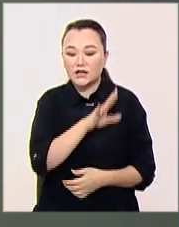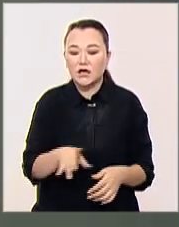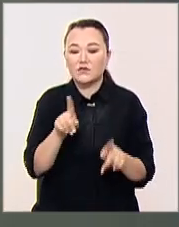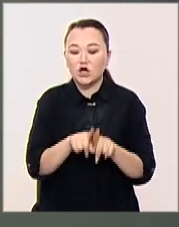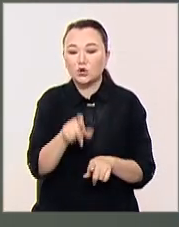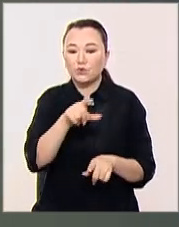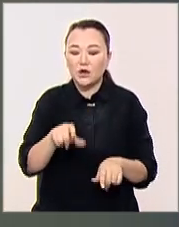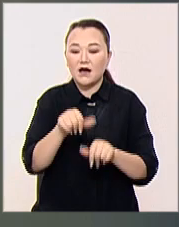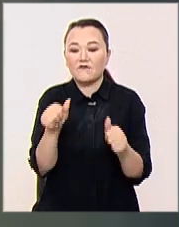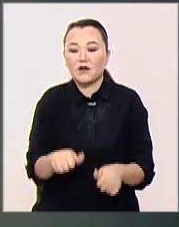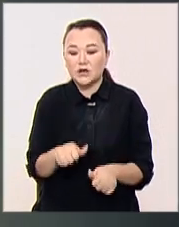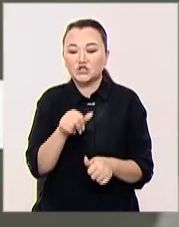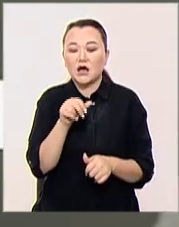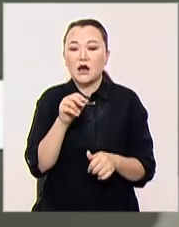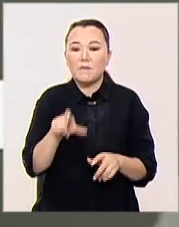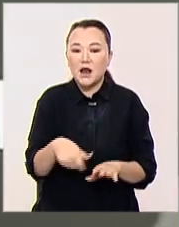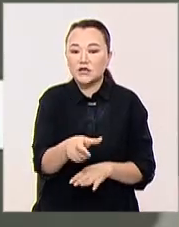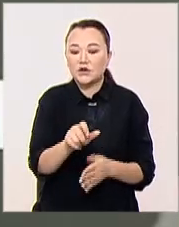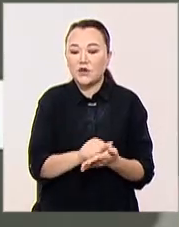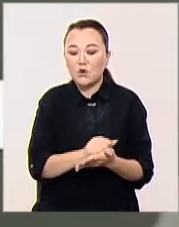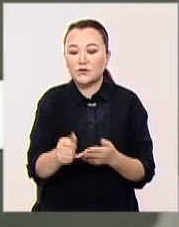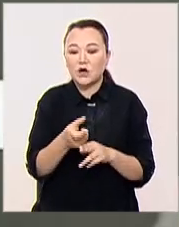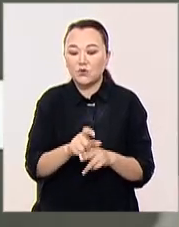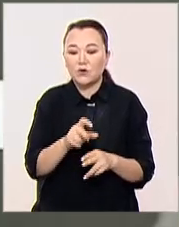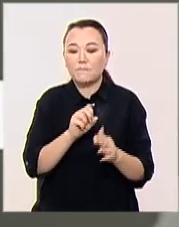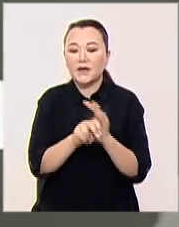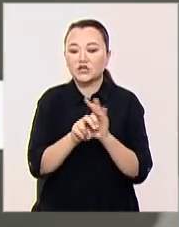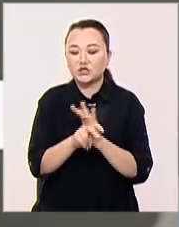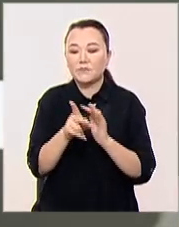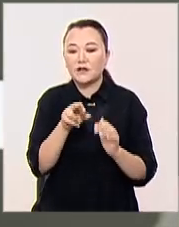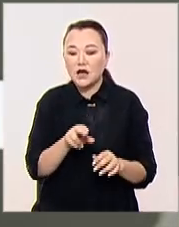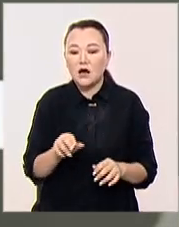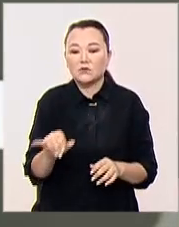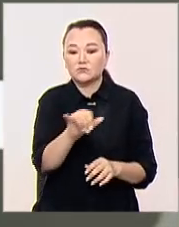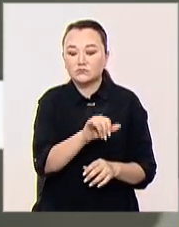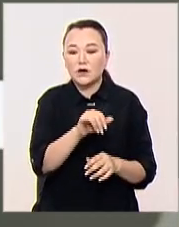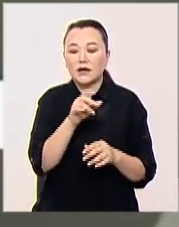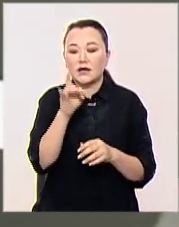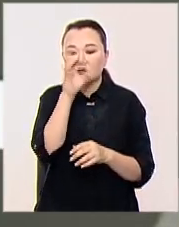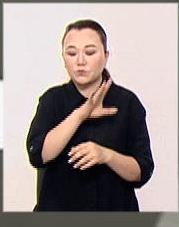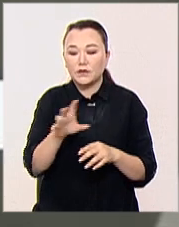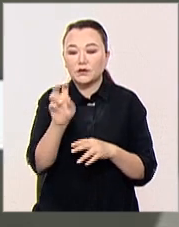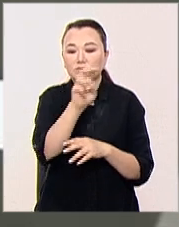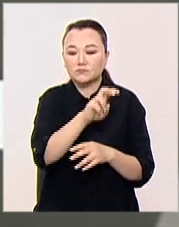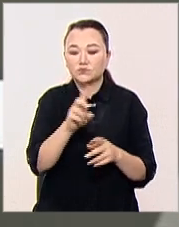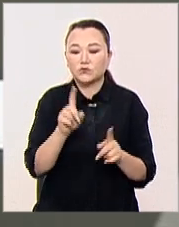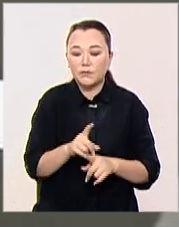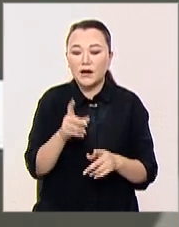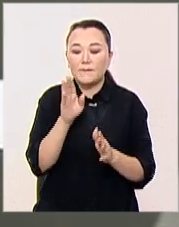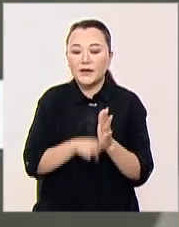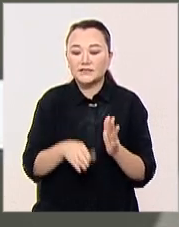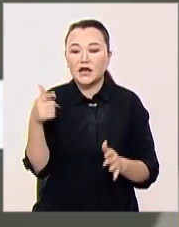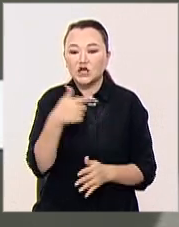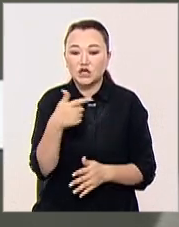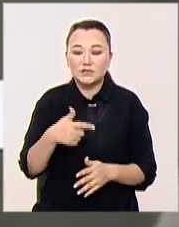люди оформляющие проездной документ который выдается беженцам для передвижения за пределами Республики А еще лицам без